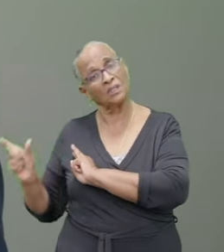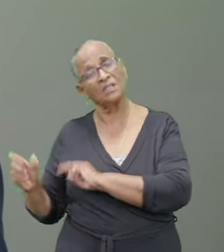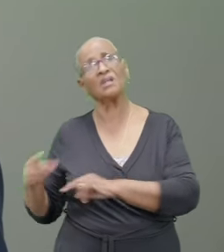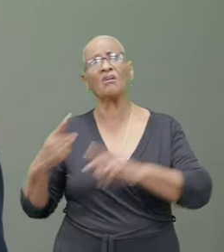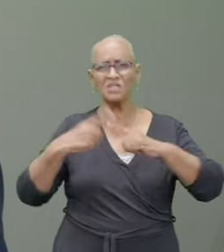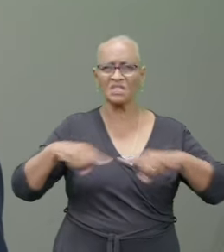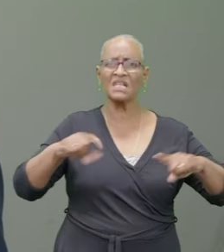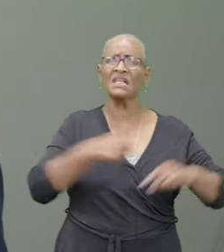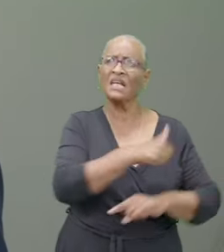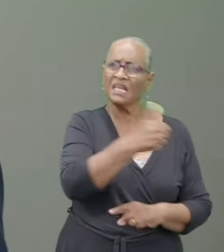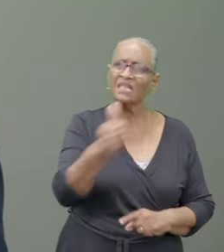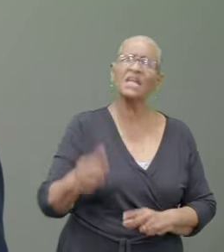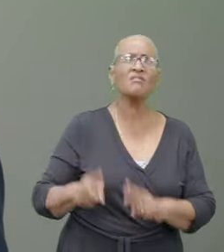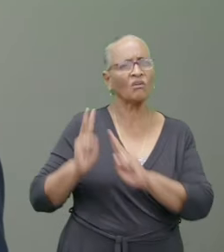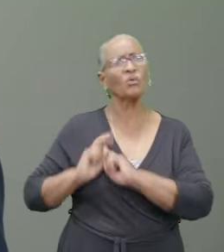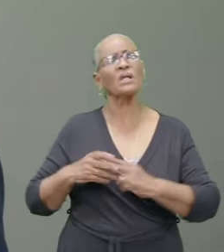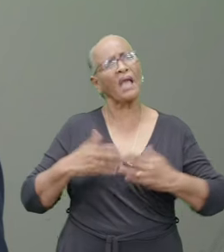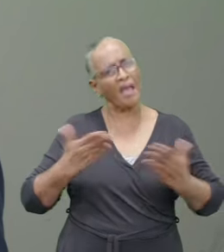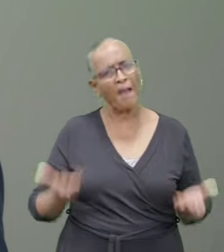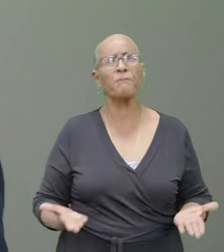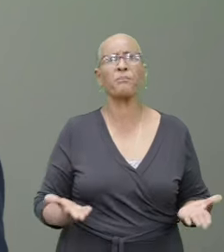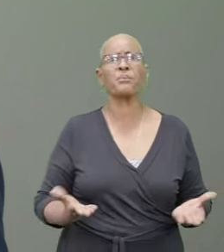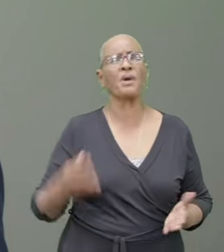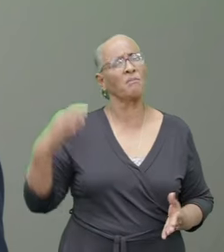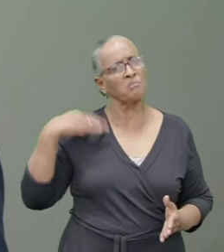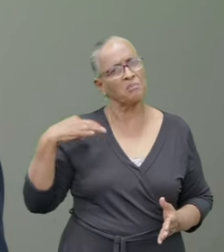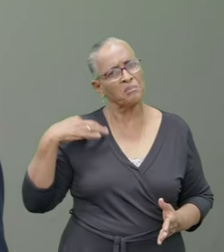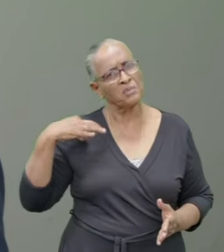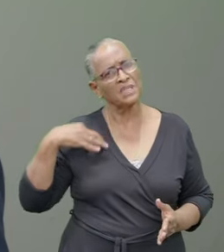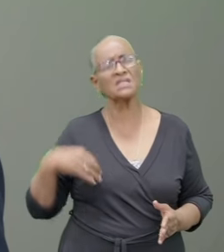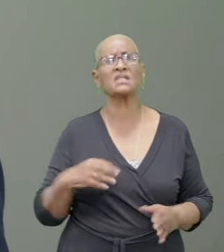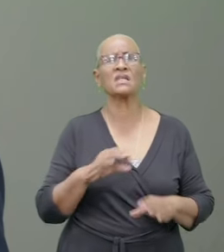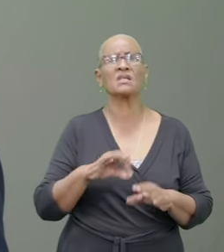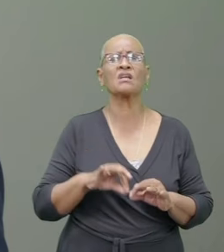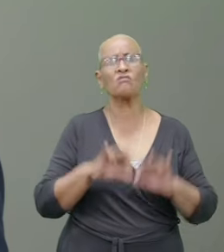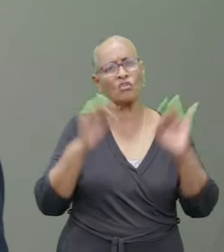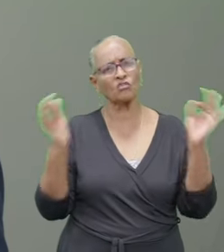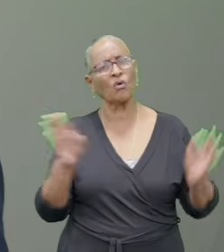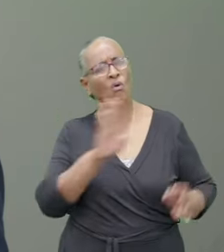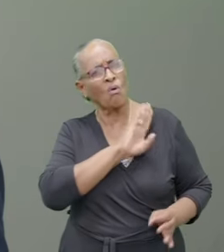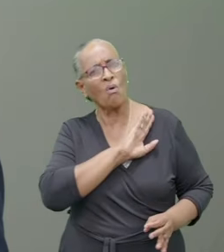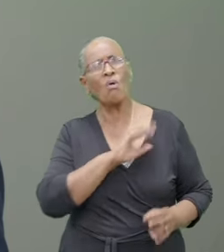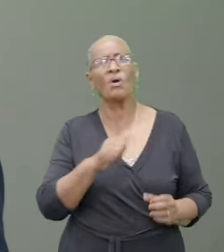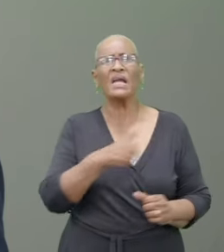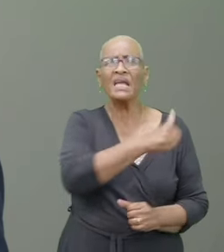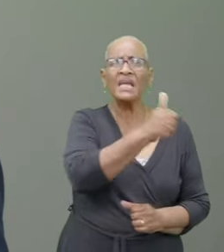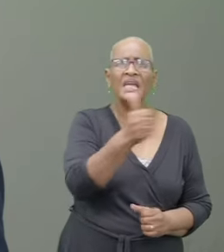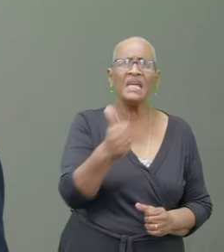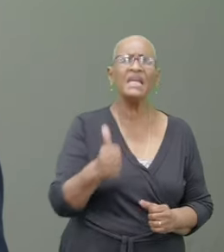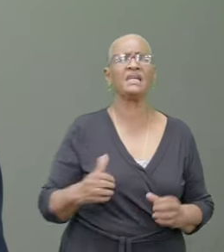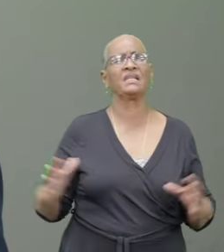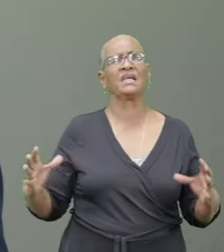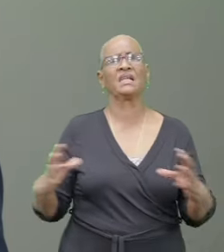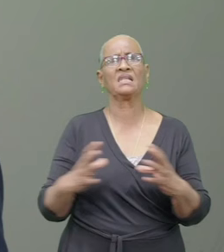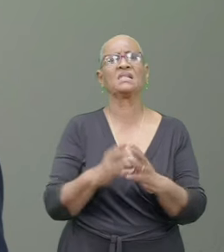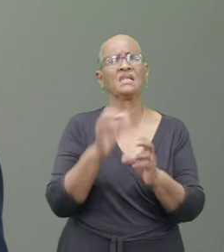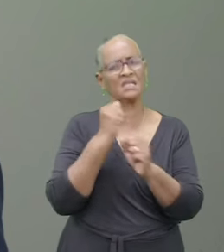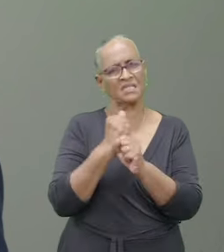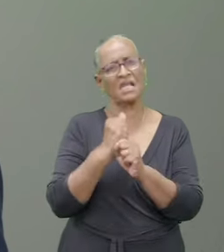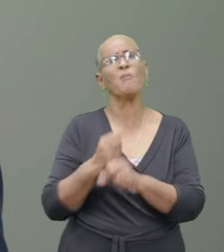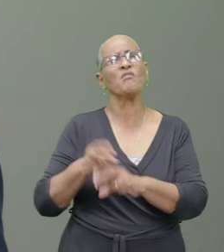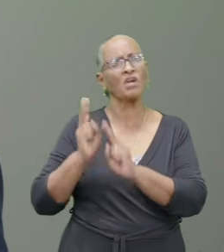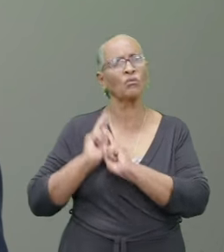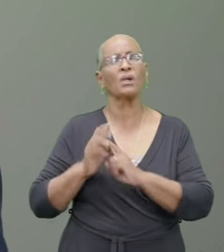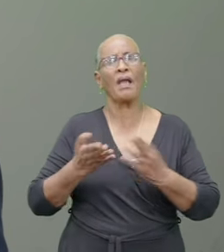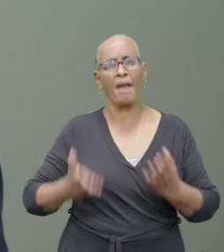hebben verantwoordelijkheden. Ook het ministerie heeft de verantwoordelijkheid, onze werkarmen. En iedereen heeft een bepaalde rol en verantwoordelijkheid en